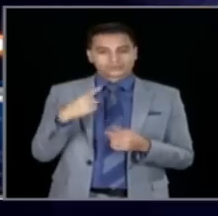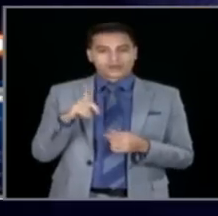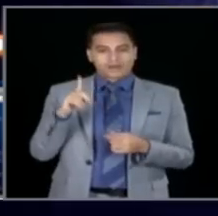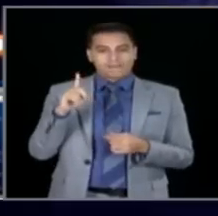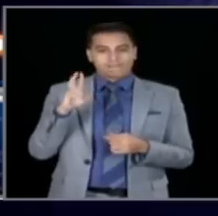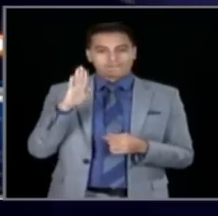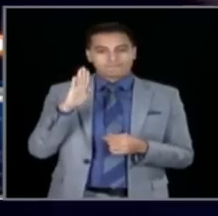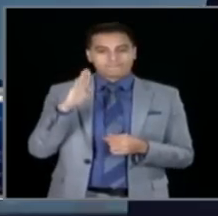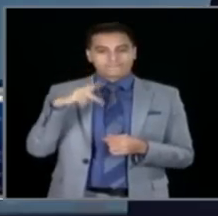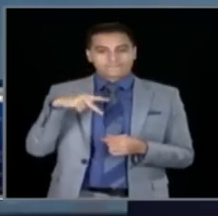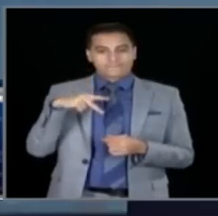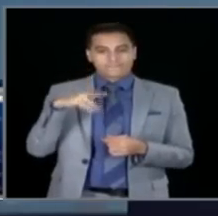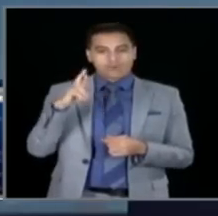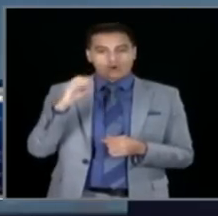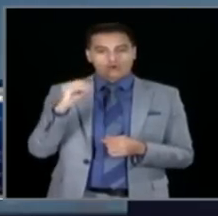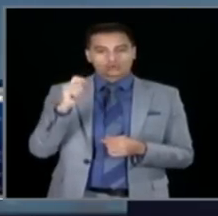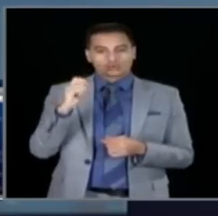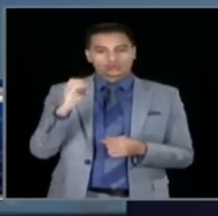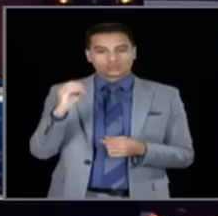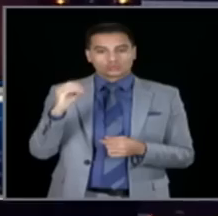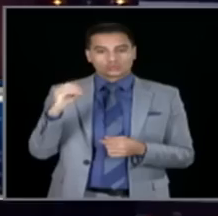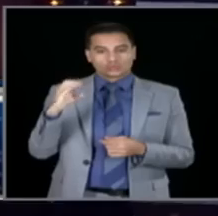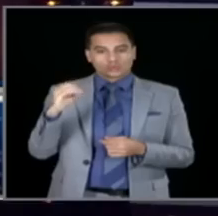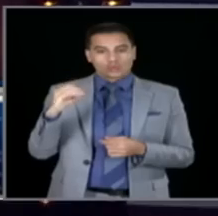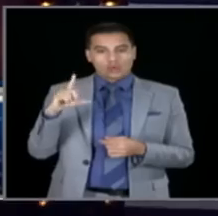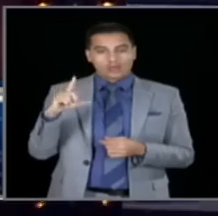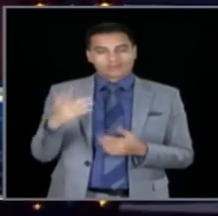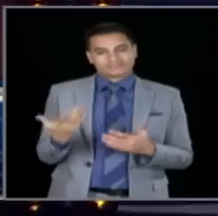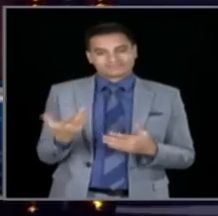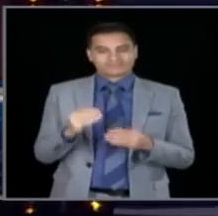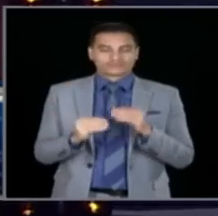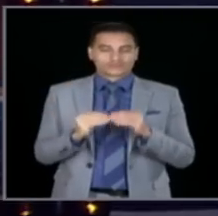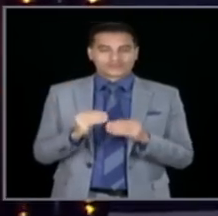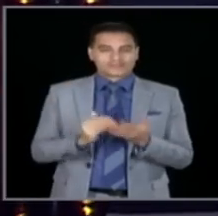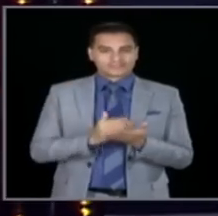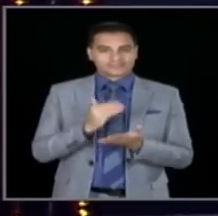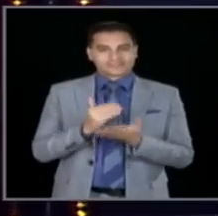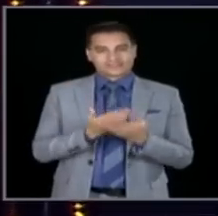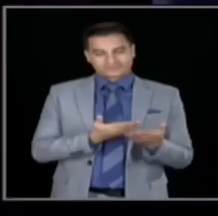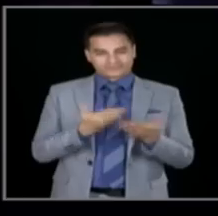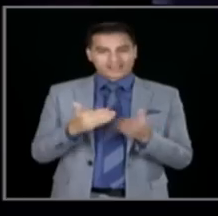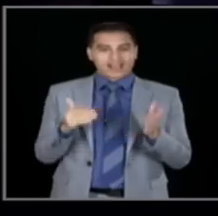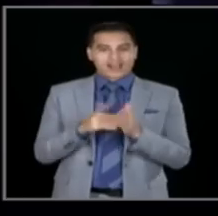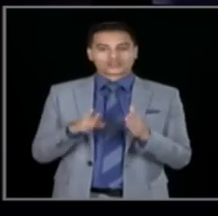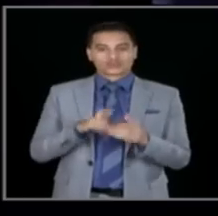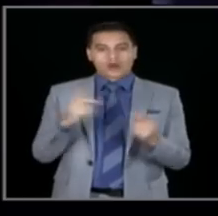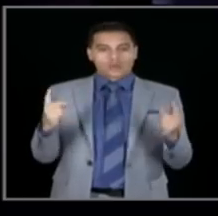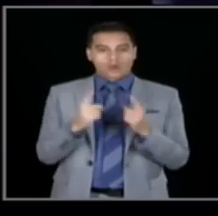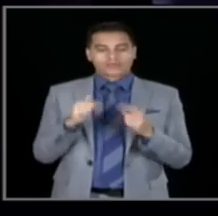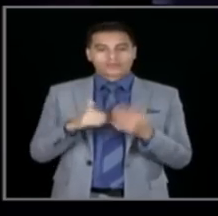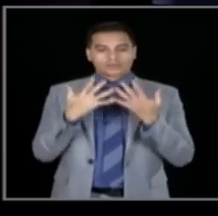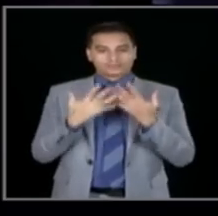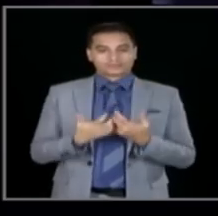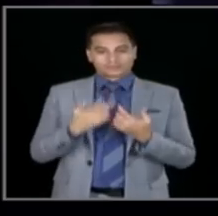عارف إلا أنتوا الاتنين. بروتوكول. يا لهوي، صح فعلا. بروتوكول. هارد لك، تفضل. آخر سؤال، 1-1 في